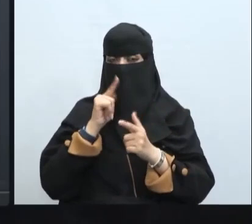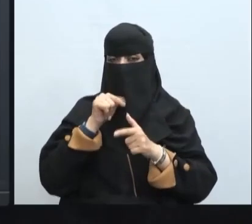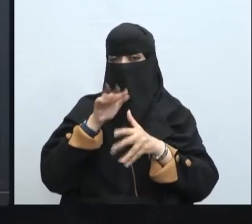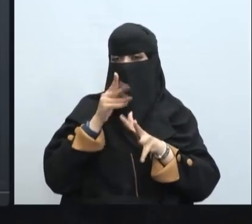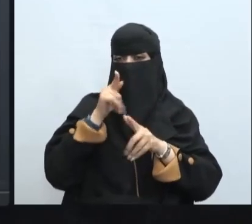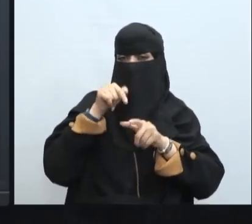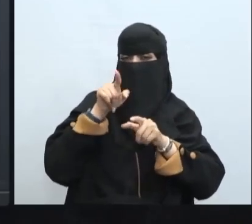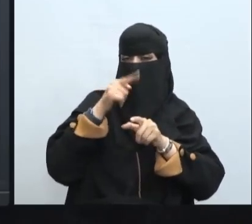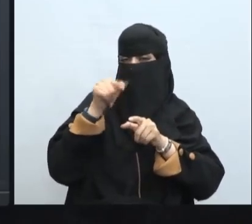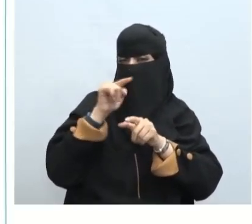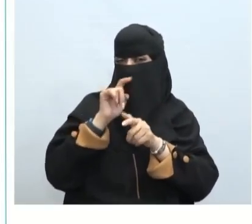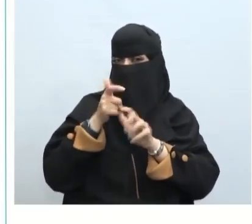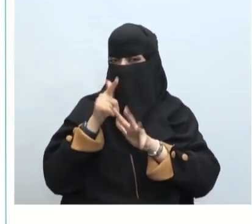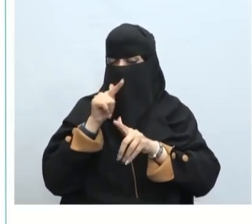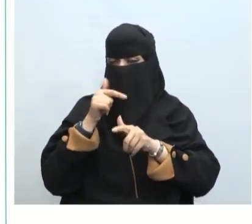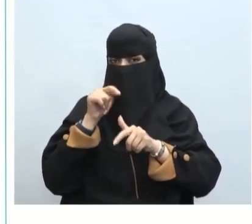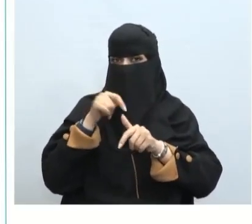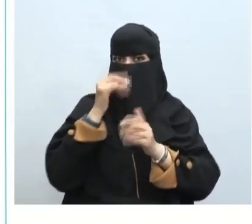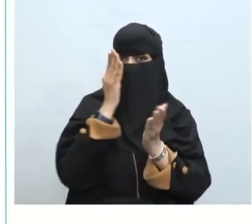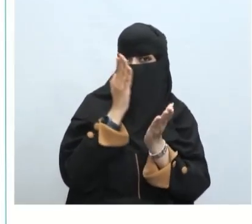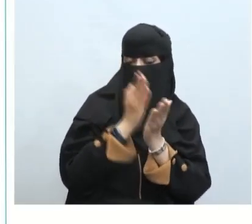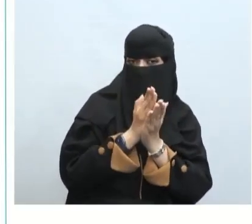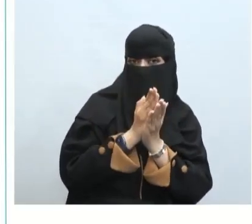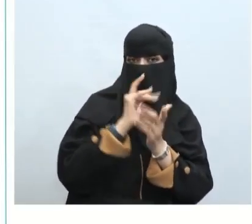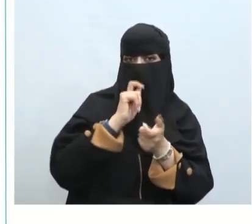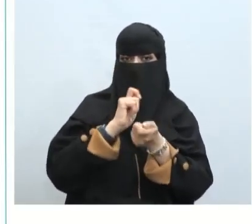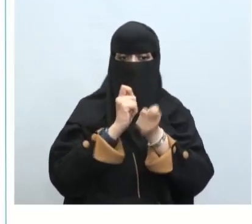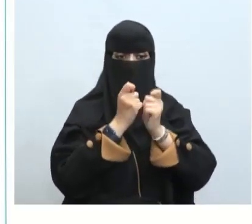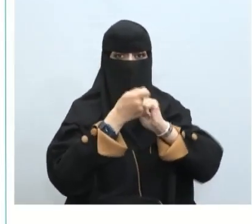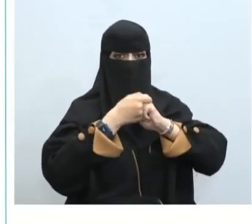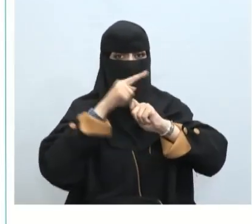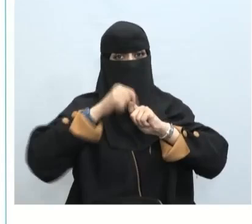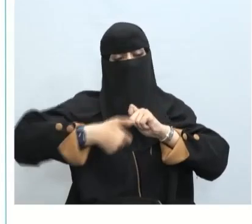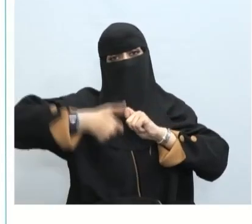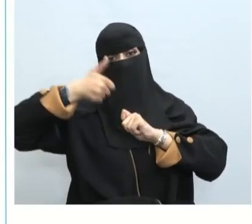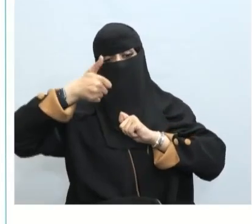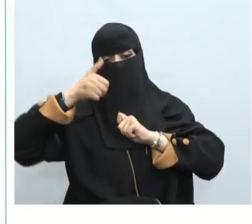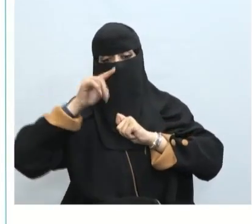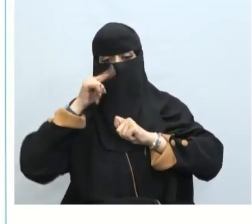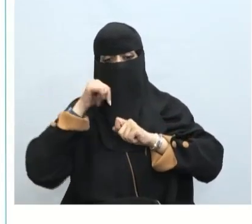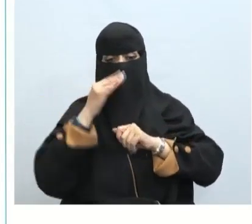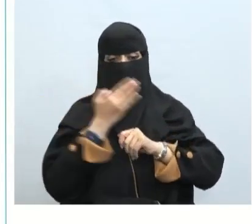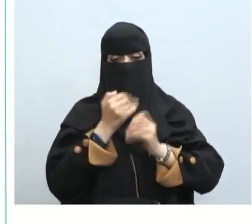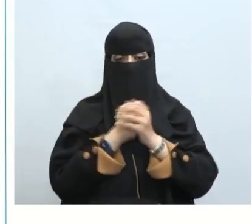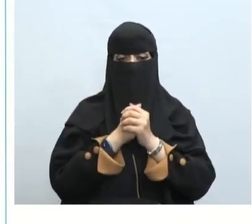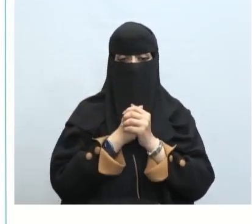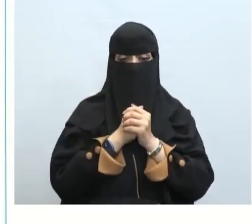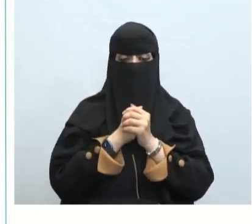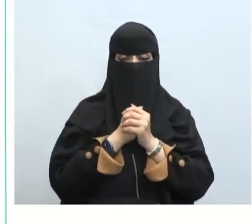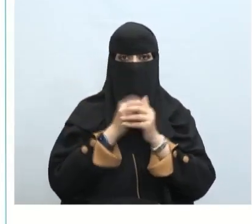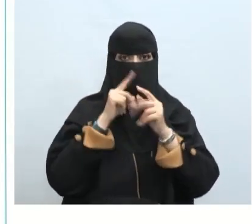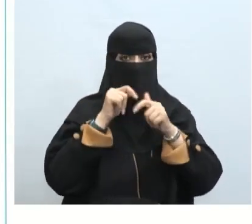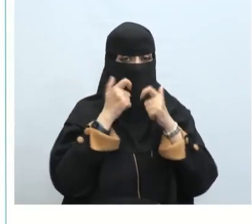النقد الموضوعي الصادق قبول النقد الموضوعي الصادق